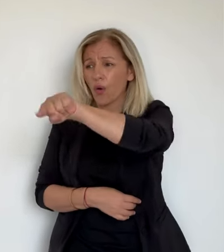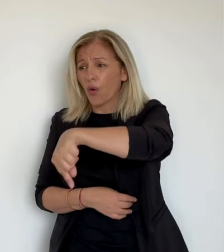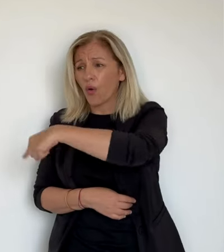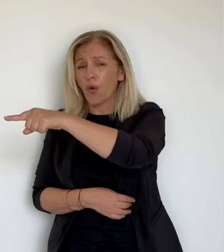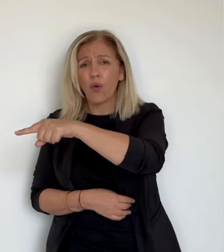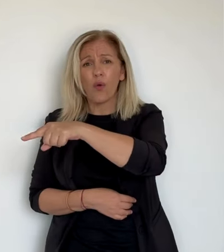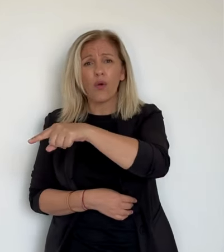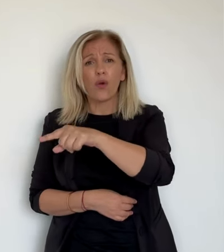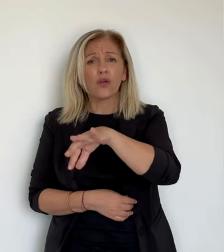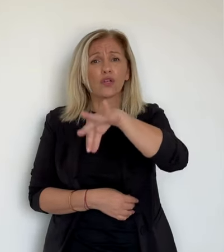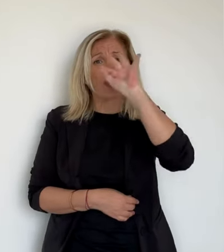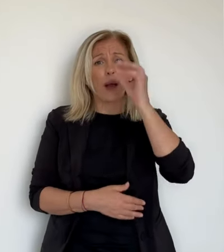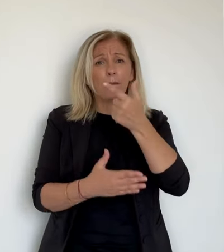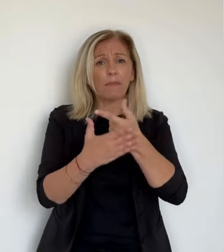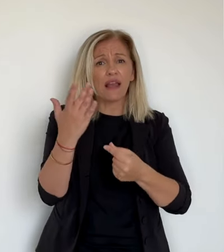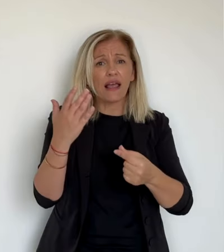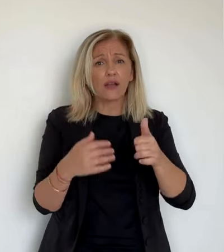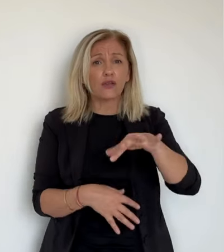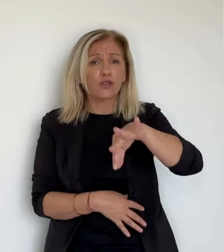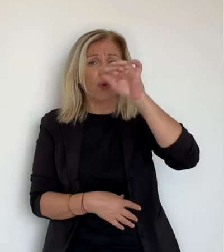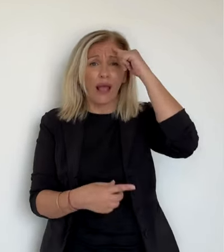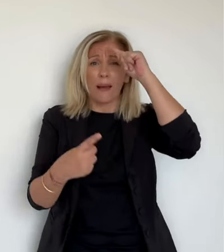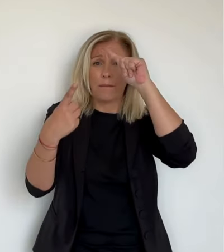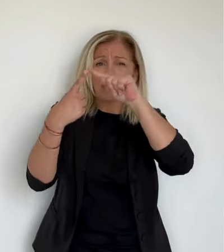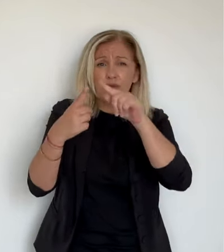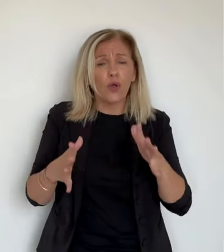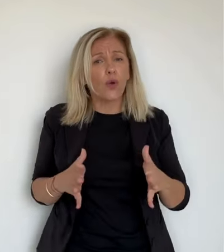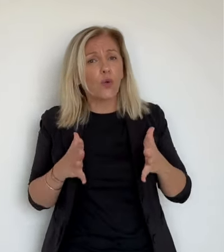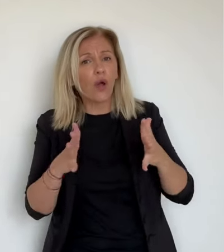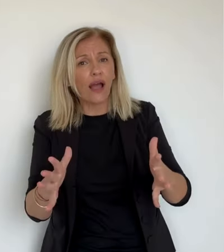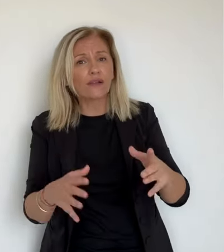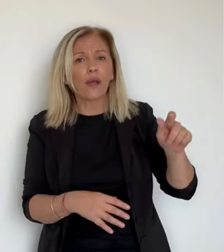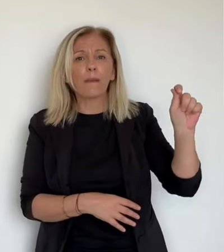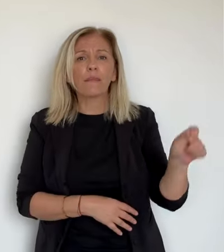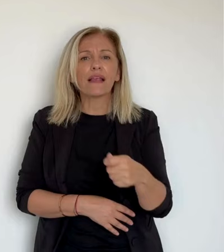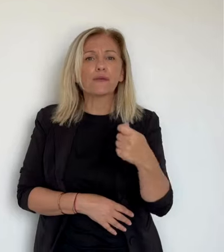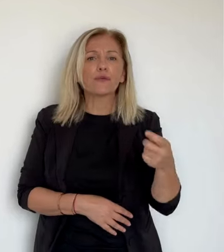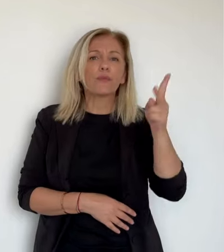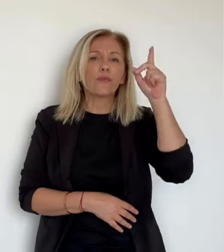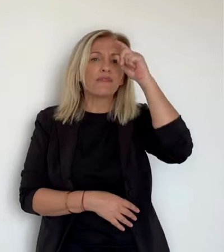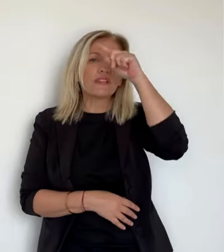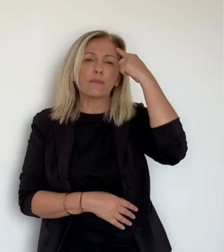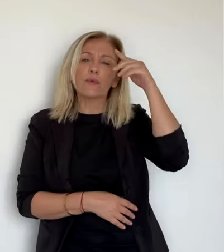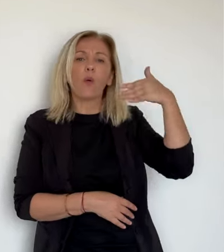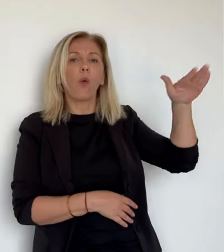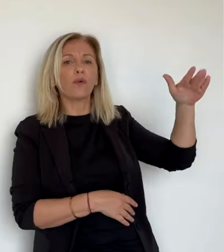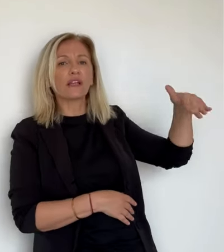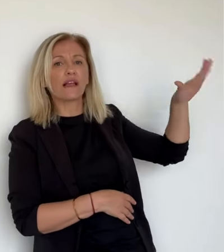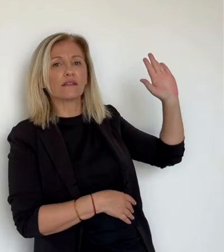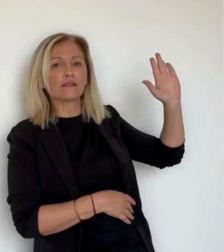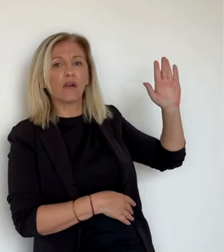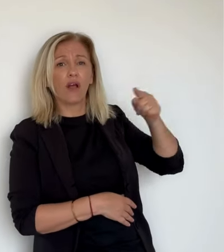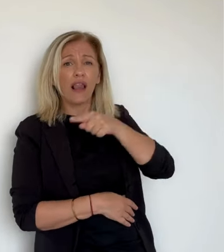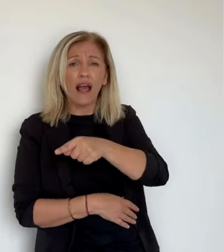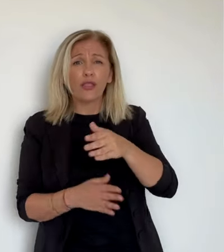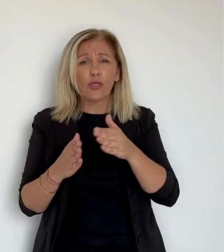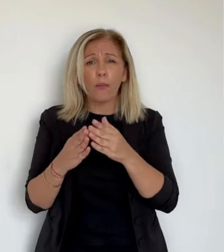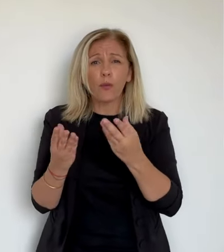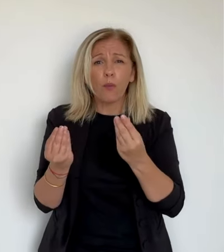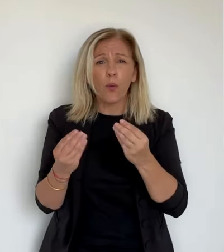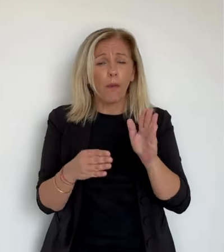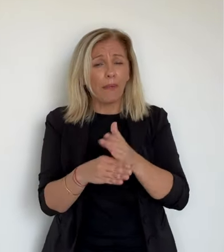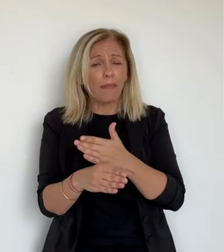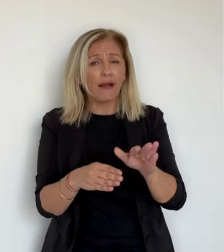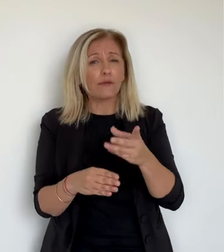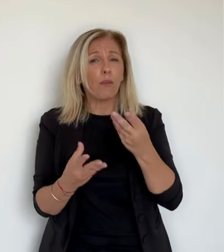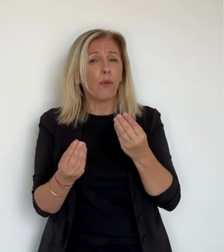difficile que pour les autres candidats. Ça demande une préparation plus fine. Parmi ces candidats, Lisa Marie.